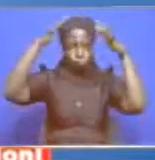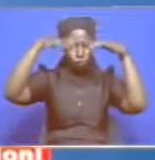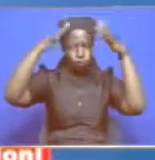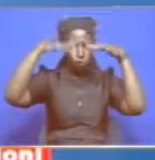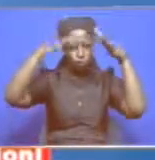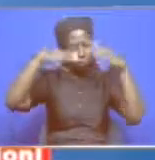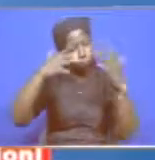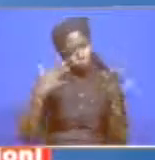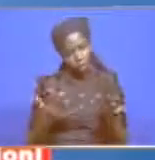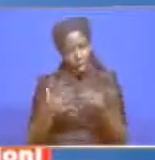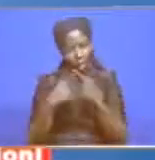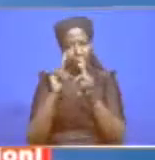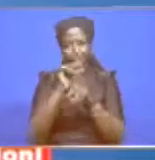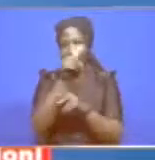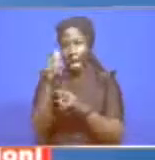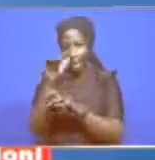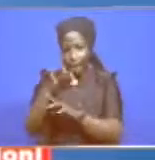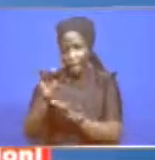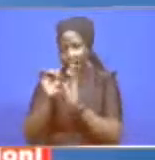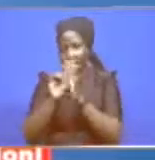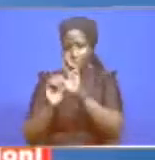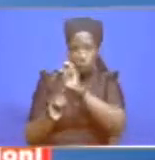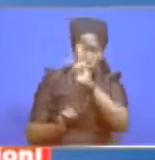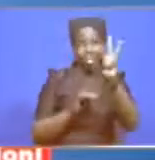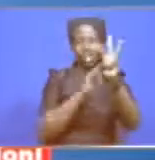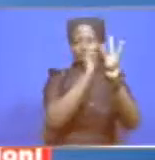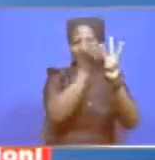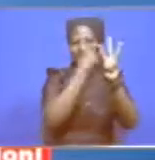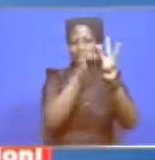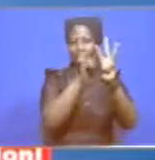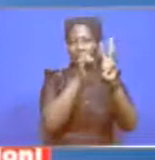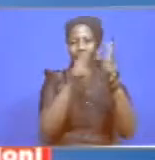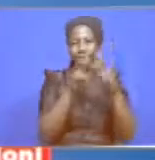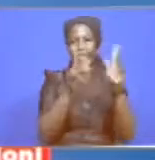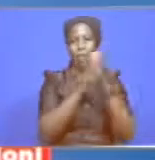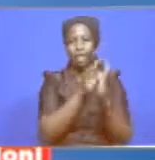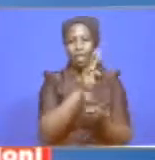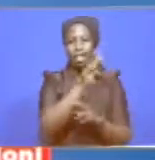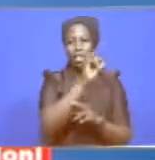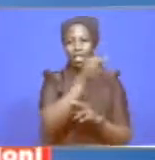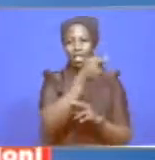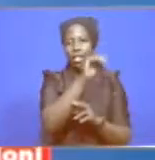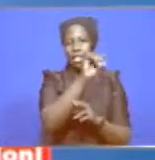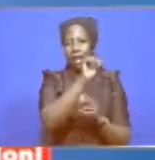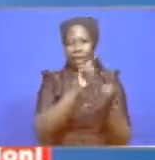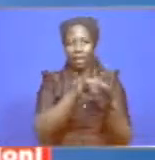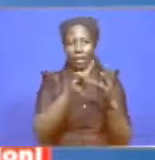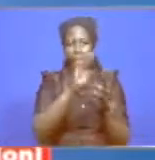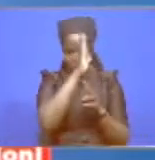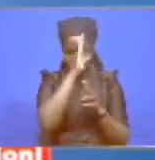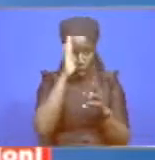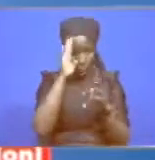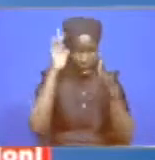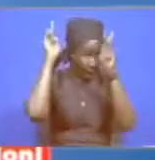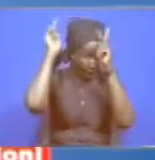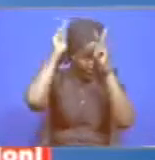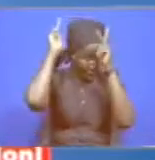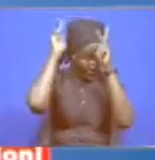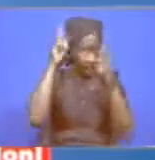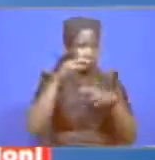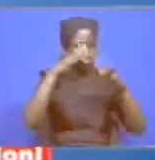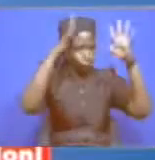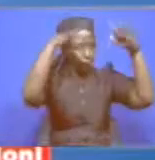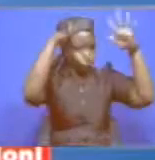hayo, ilhali katika sehemu za magharibi mwa nchi tukianzia na sehemu za Vihiga, maeneo ya Bungoma, Kakamega, mvua itaweza kuandamana